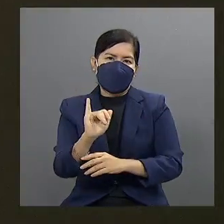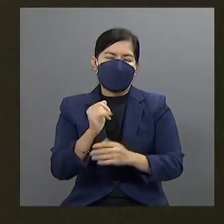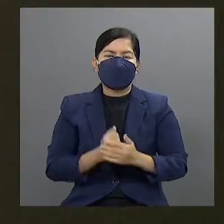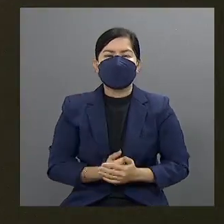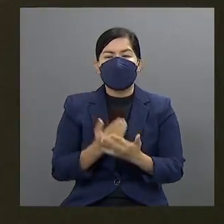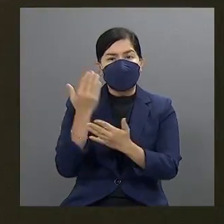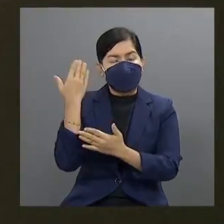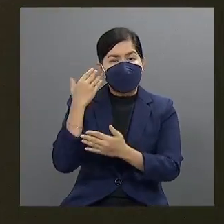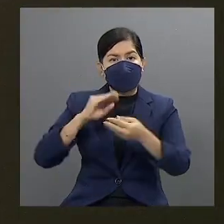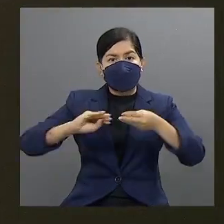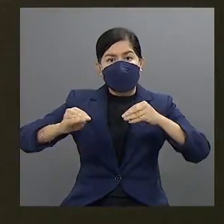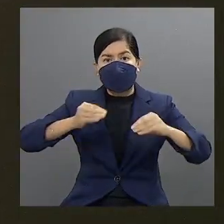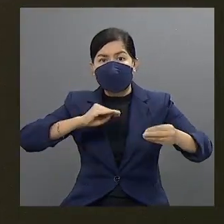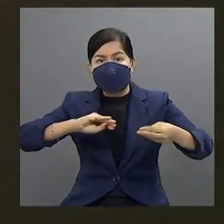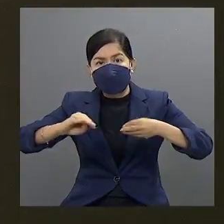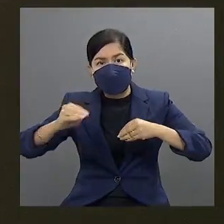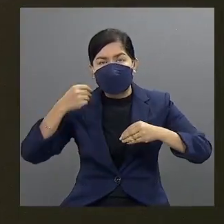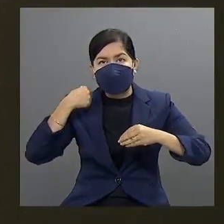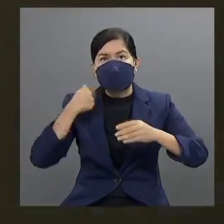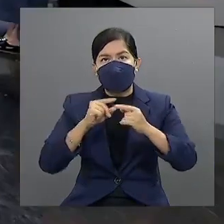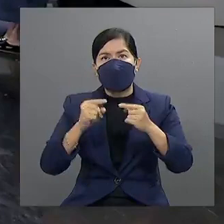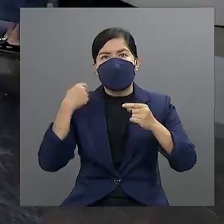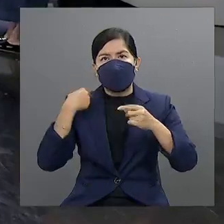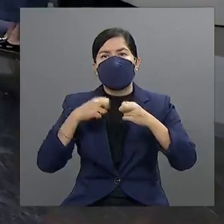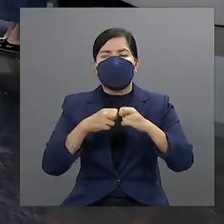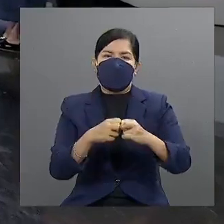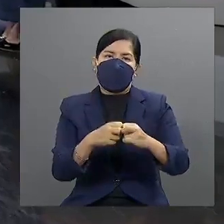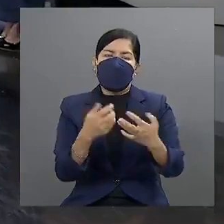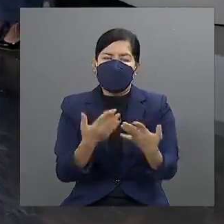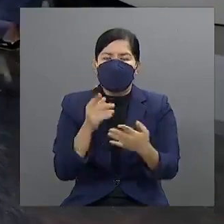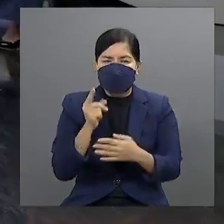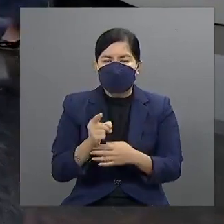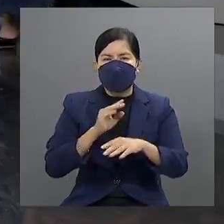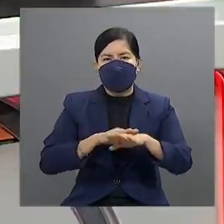ว่าเรื่องของงานกฐินงานบุญเนี่ยมันมีโควิด-19ด้วยก็ต้องระวังมากยิ่งขึ้นนะคะ ค่ะขอบคุณค่ะ